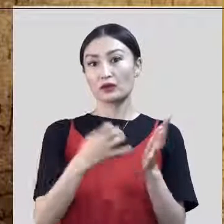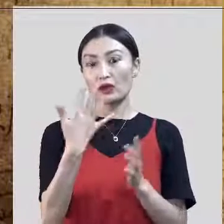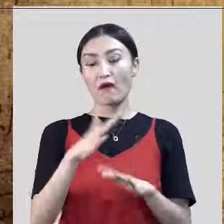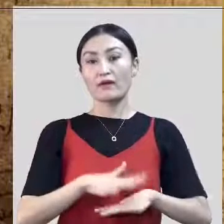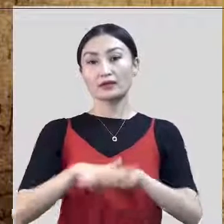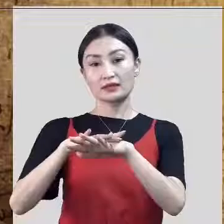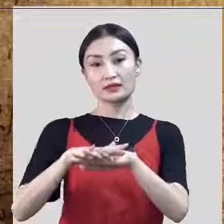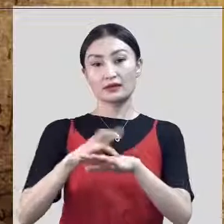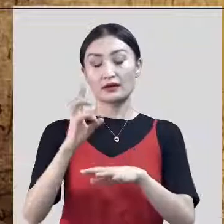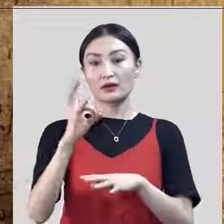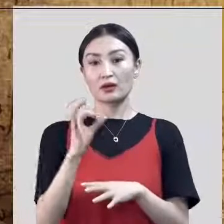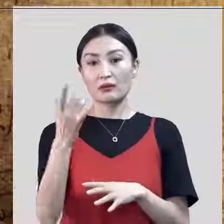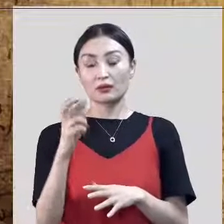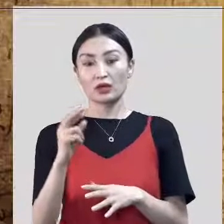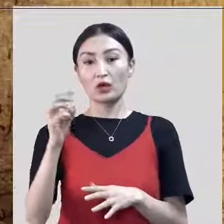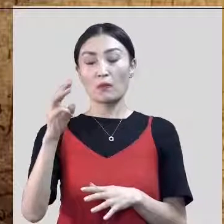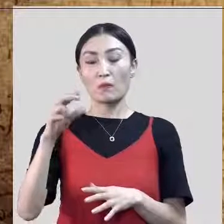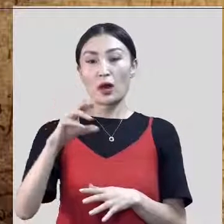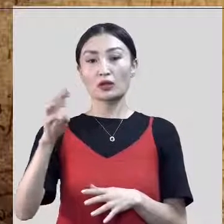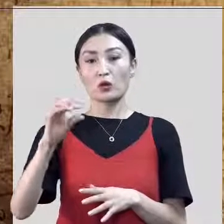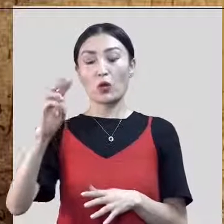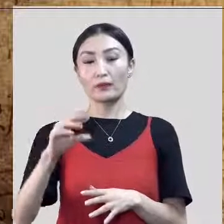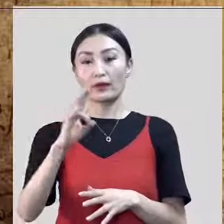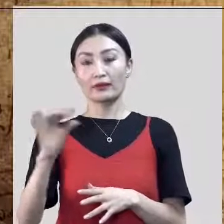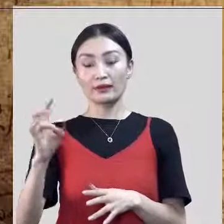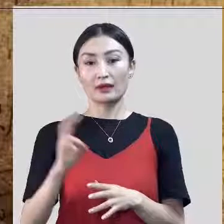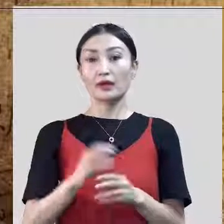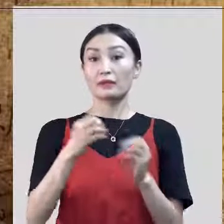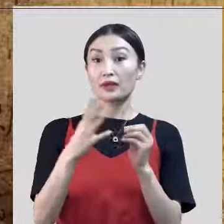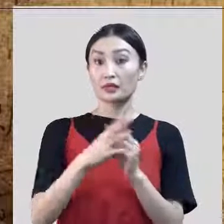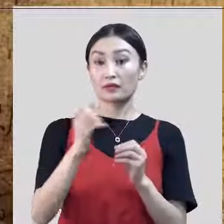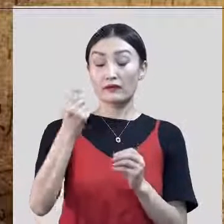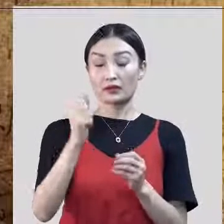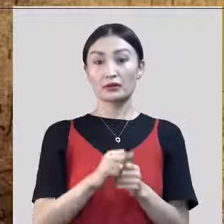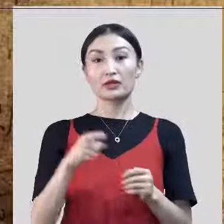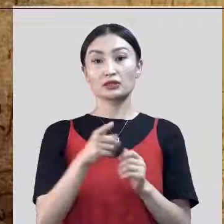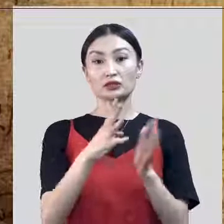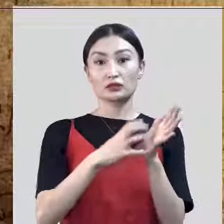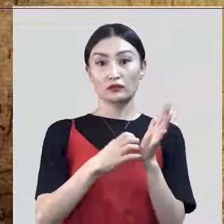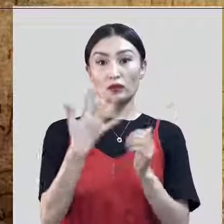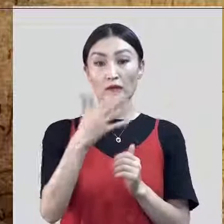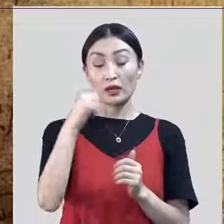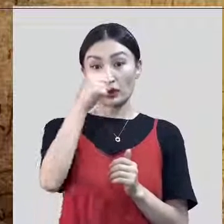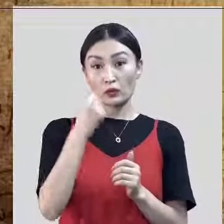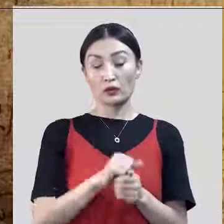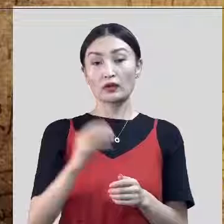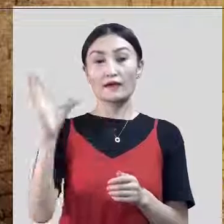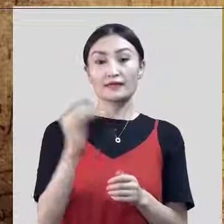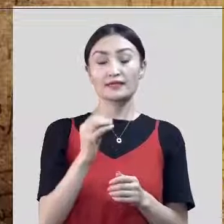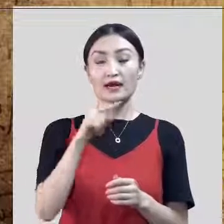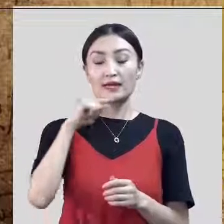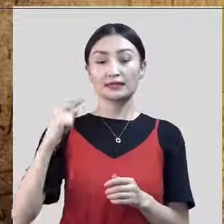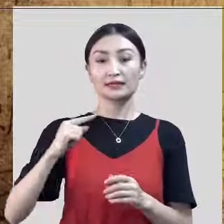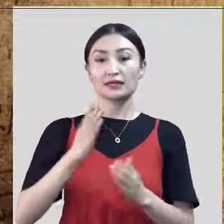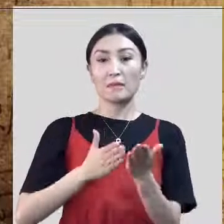восстание на броненосце потемкин 15 октября 1905 год всероссийская